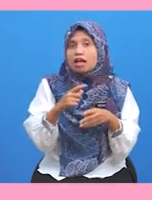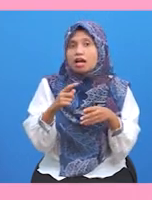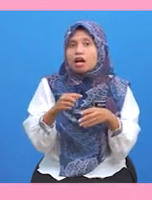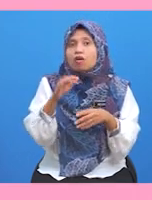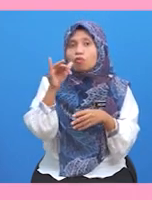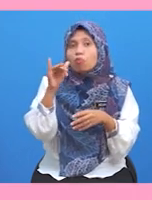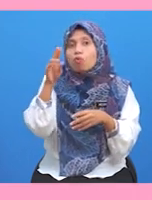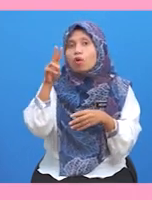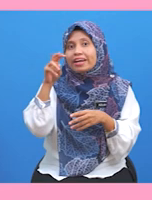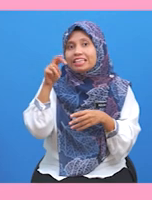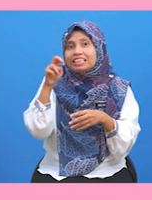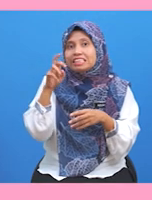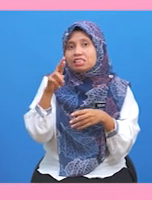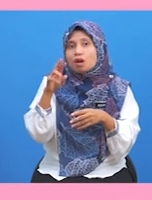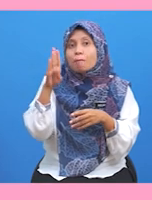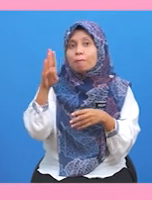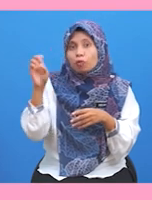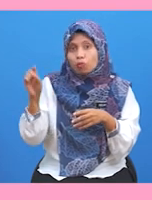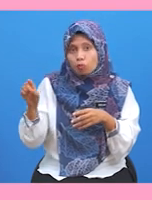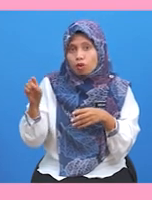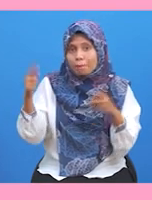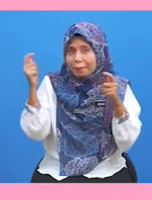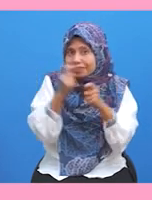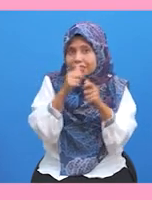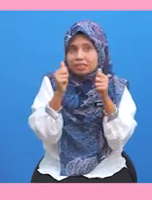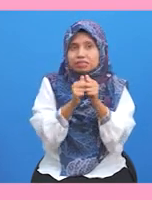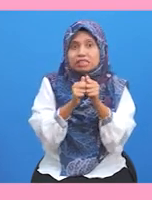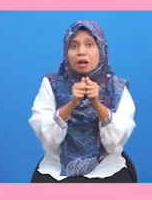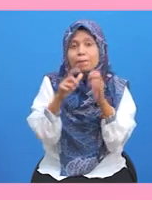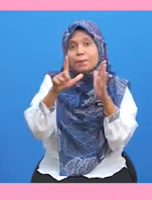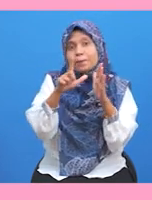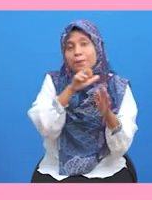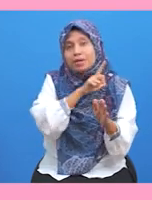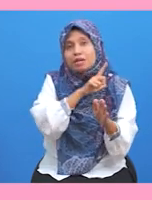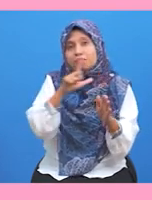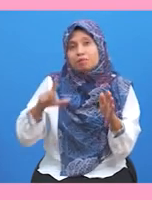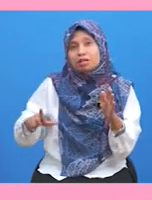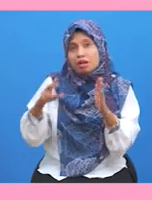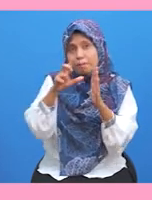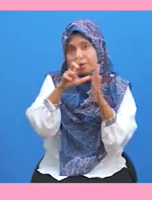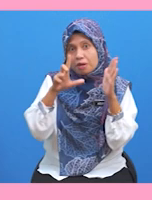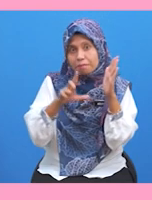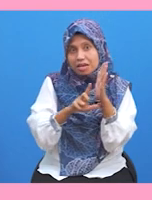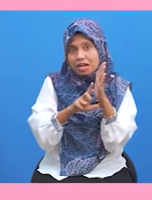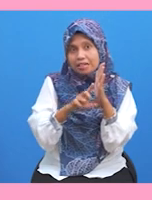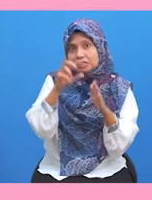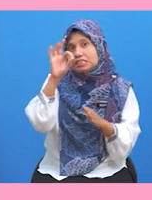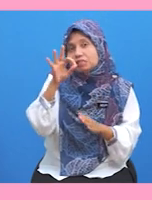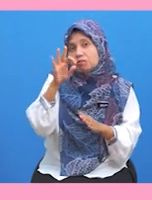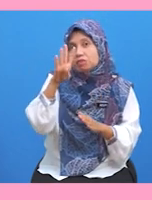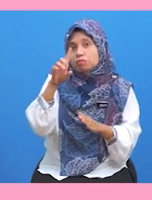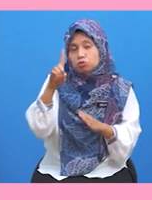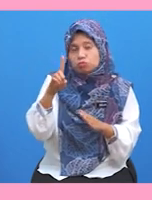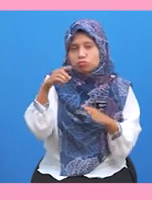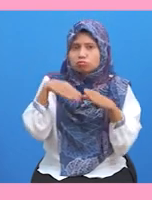tindakan Vinebrook bertentangan dengan Perlembagaan 1941. Menurut prinsip ke-8